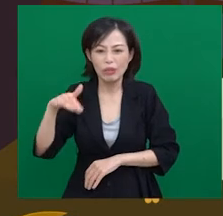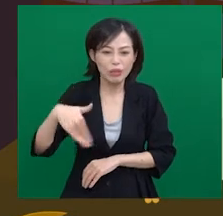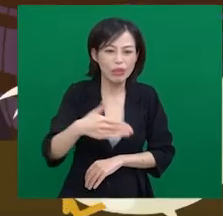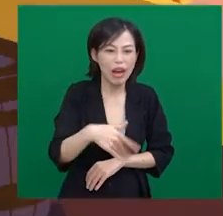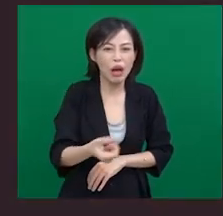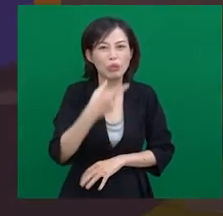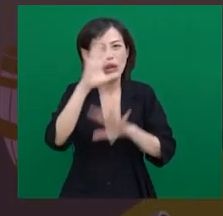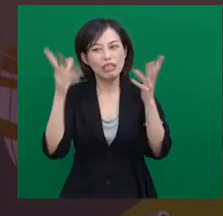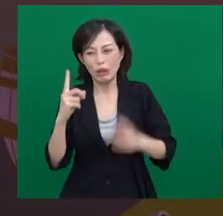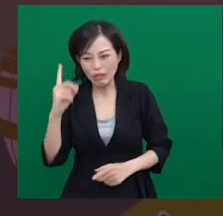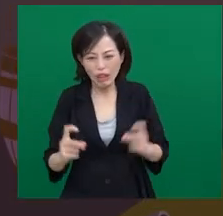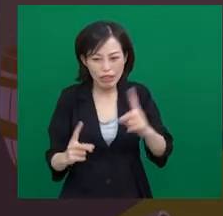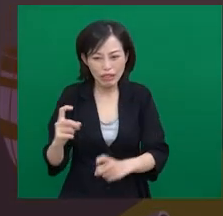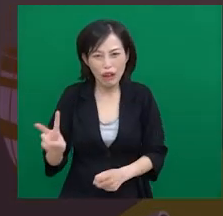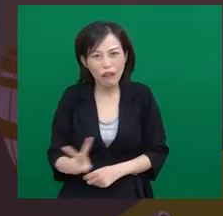vẫn chết?